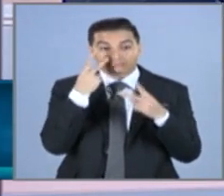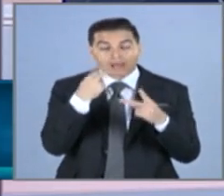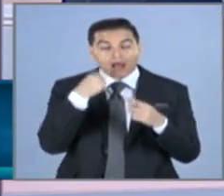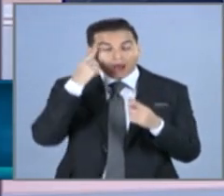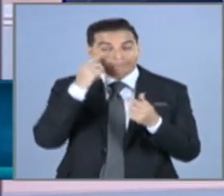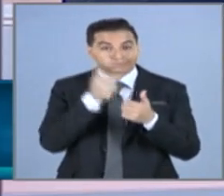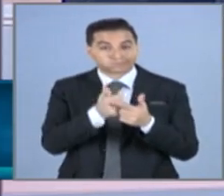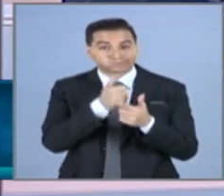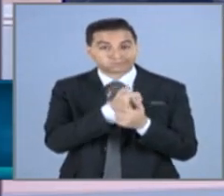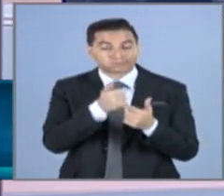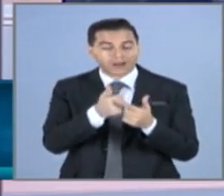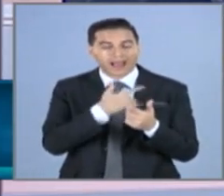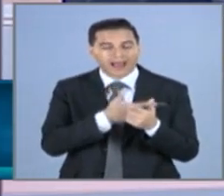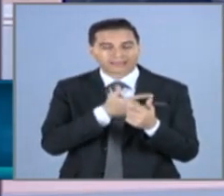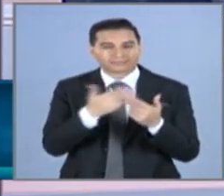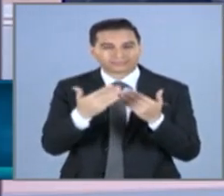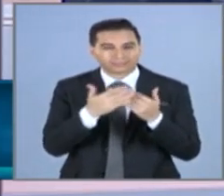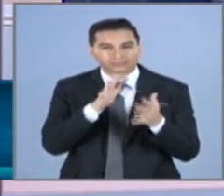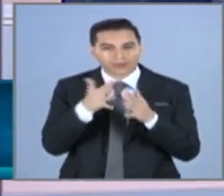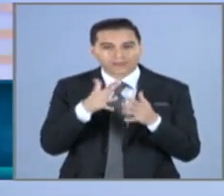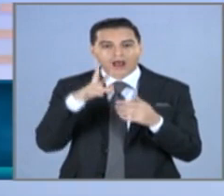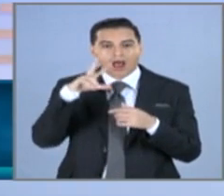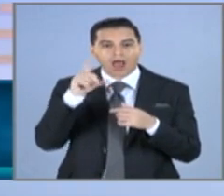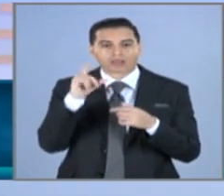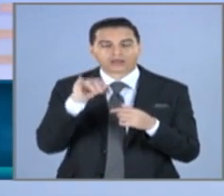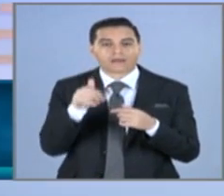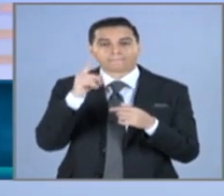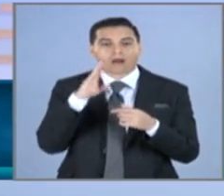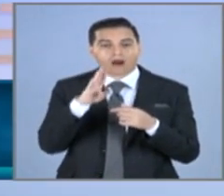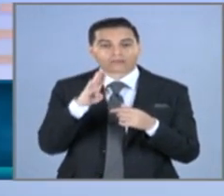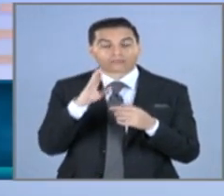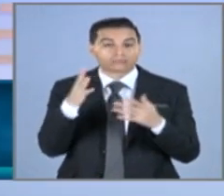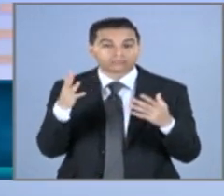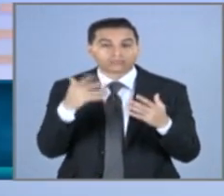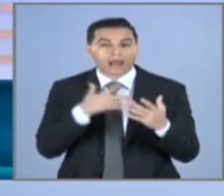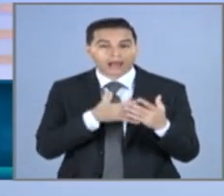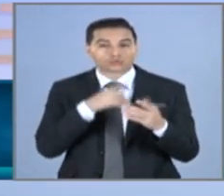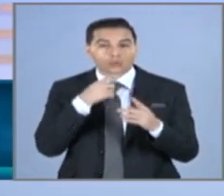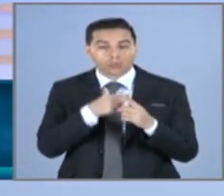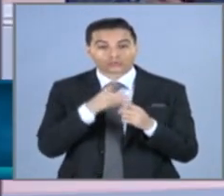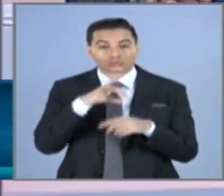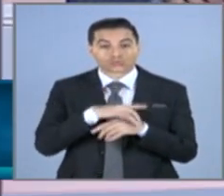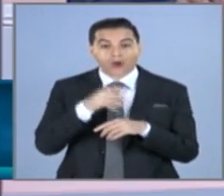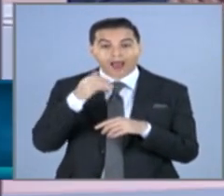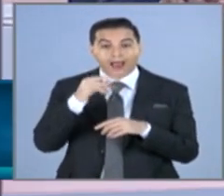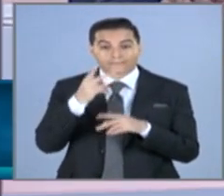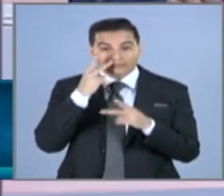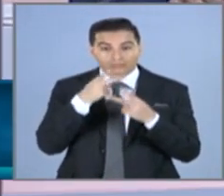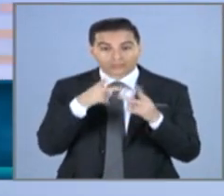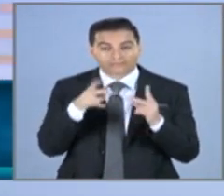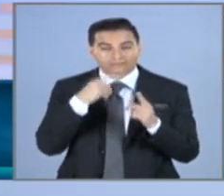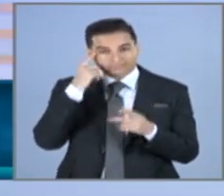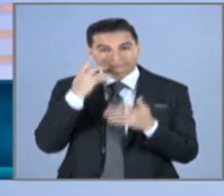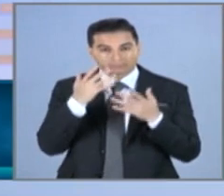بس أنا هختار اللي أنا يعني أقرب حاجة أنا اخترتها، الدنمارك. الدنمارك. دكتور أحمد موافق؟ أعتقد